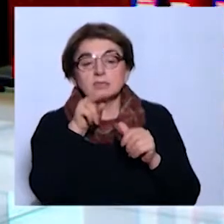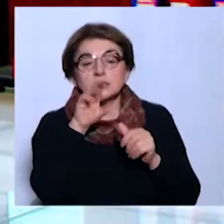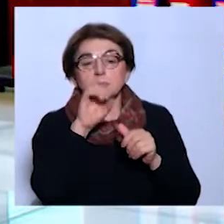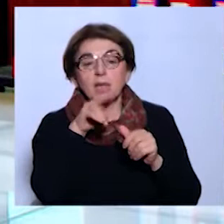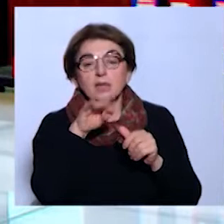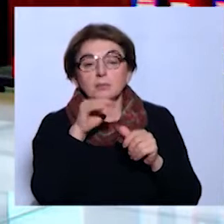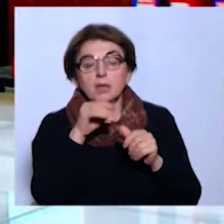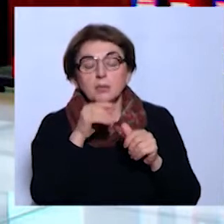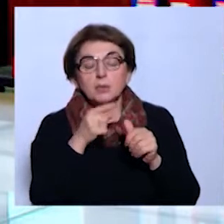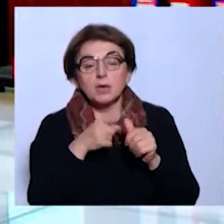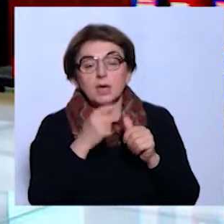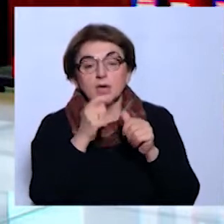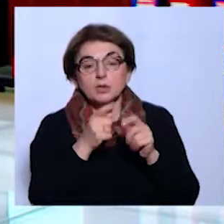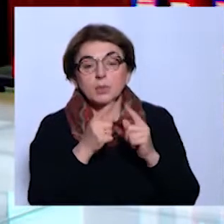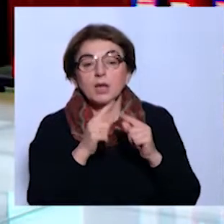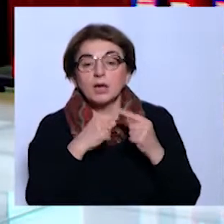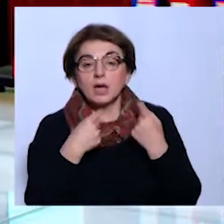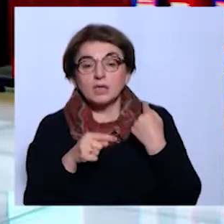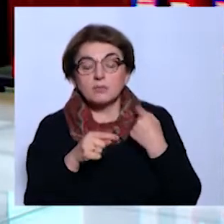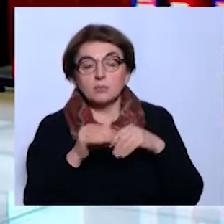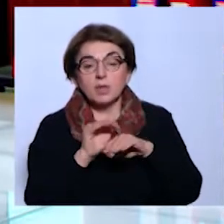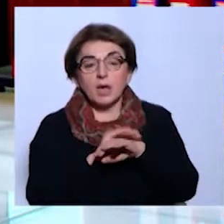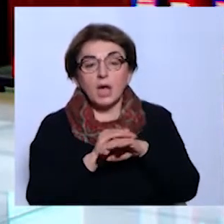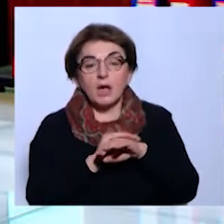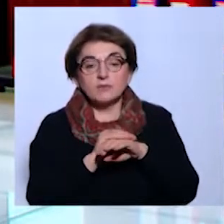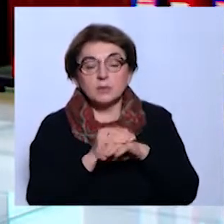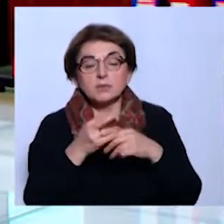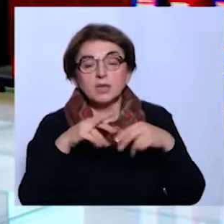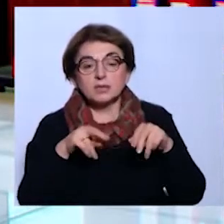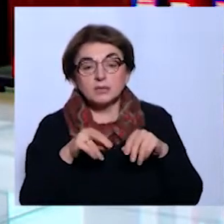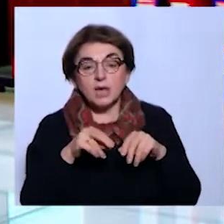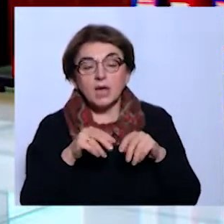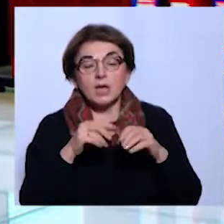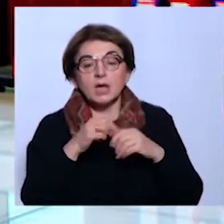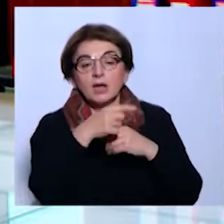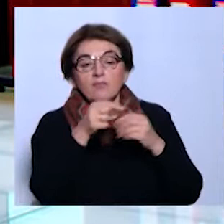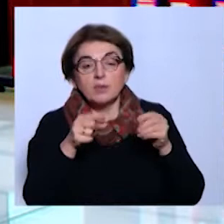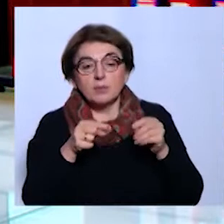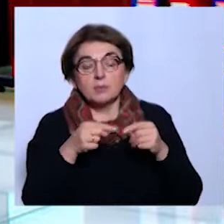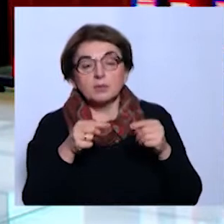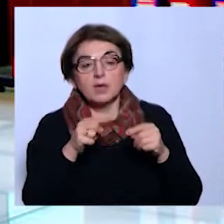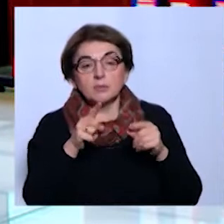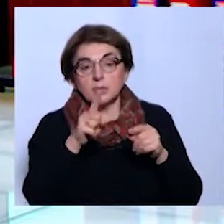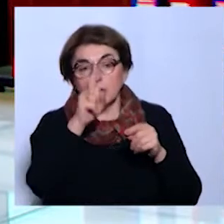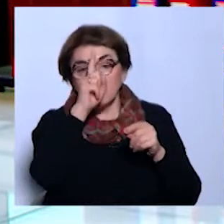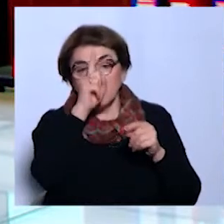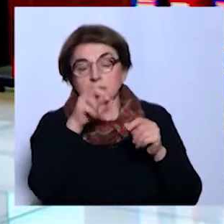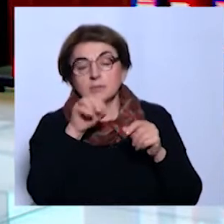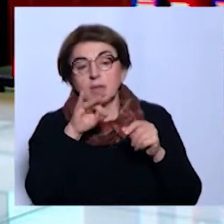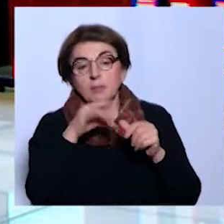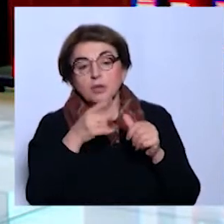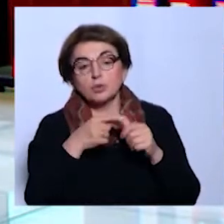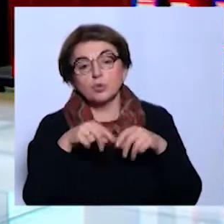განსხვავებით ხავსებისა და გვიმრების მამრობითი სასქესო უჯრედებისაგან, რომელსაც სპერმატოზოიდი